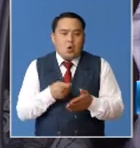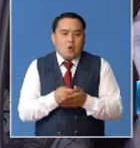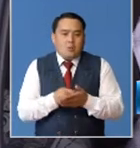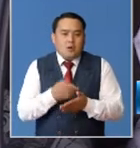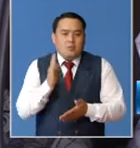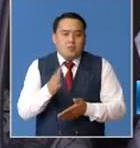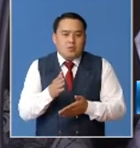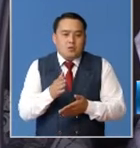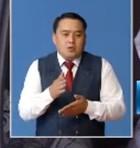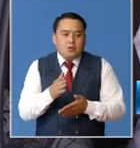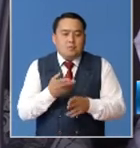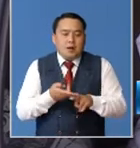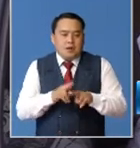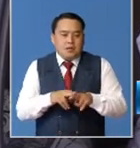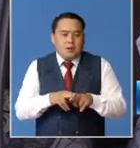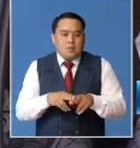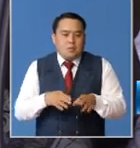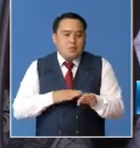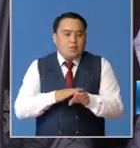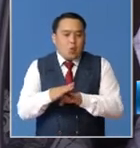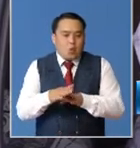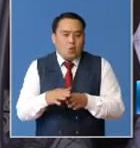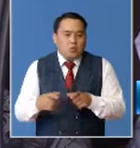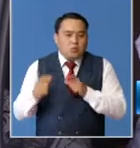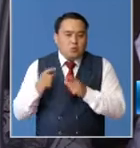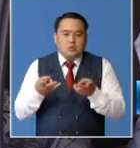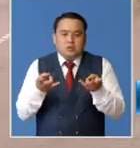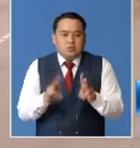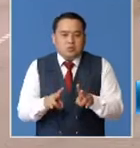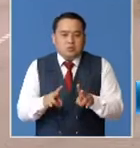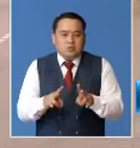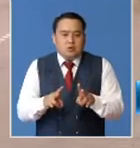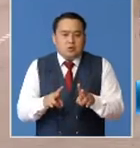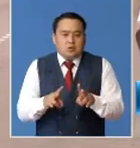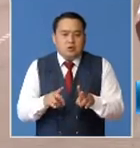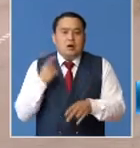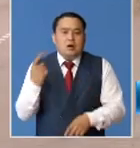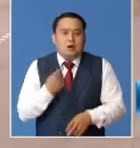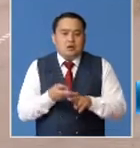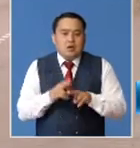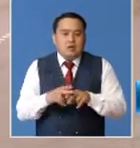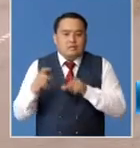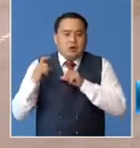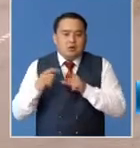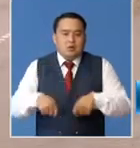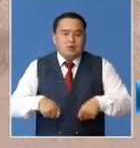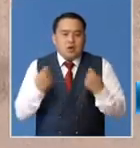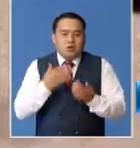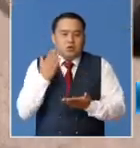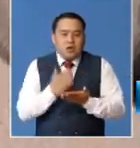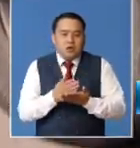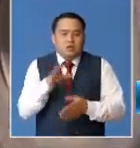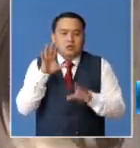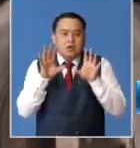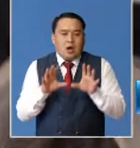мы их будем бить. Поэтому перегруз возить не надо. А у владельца данного грузовика нарушение есть. По